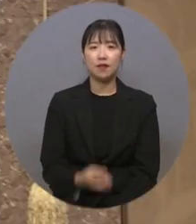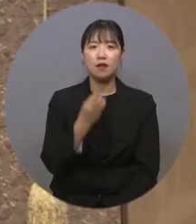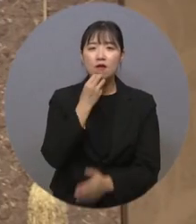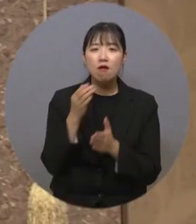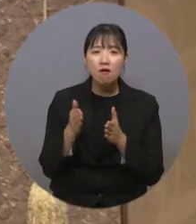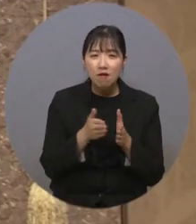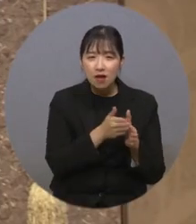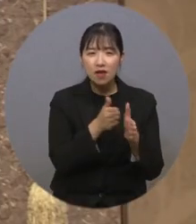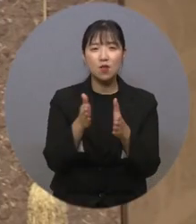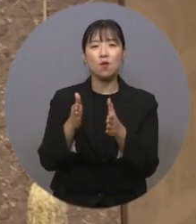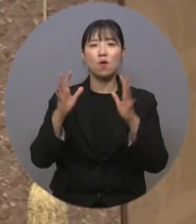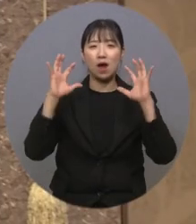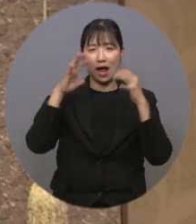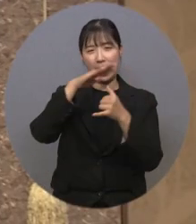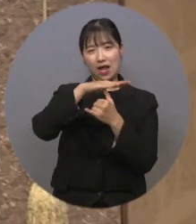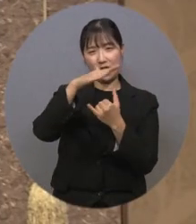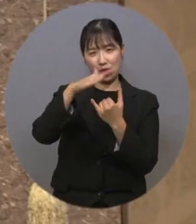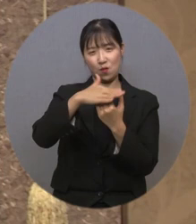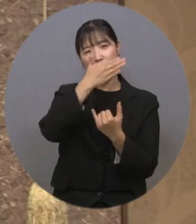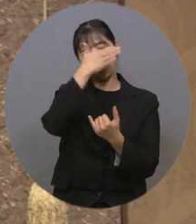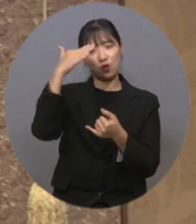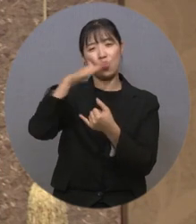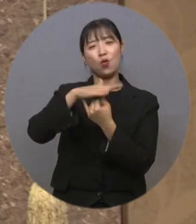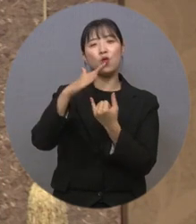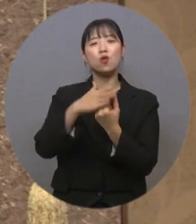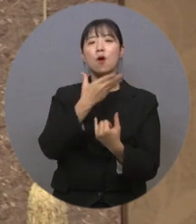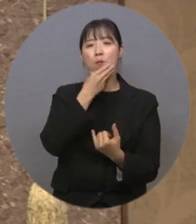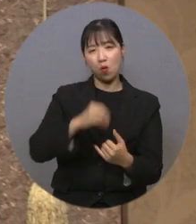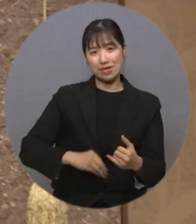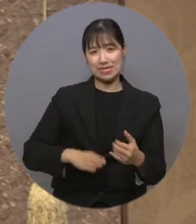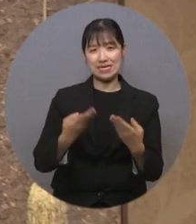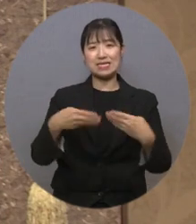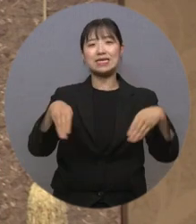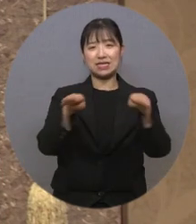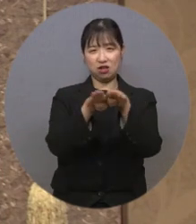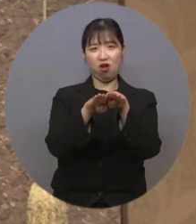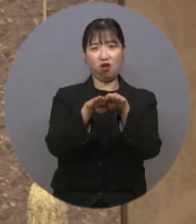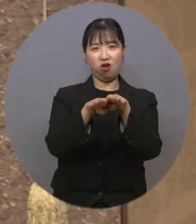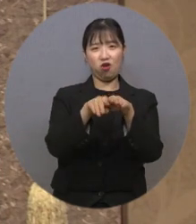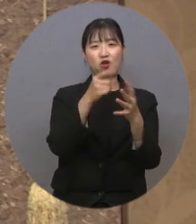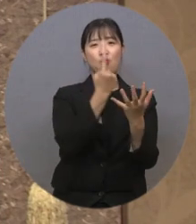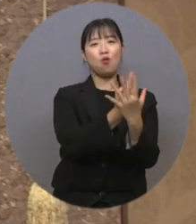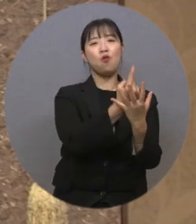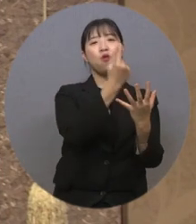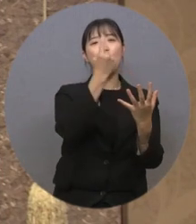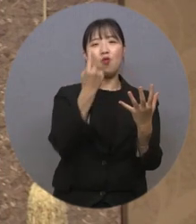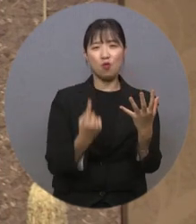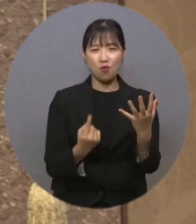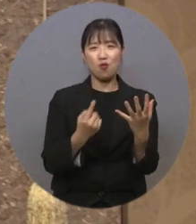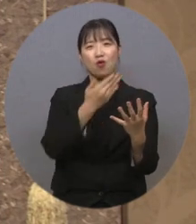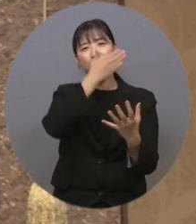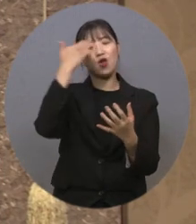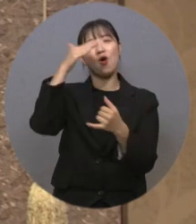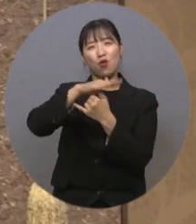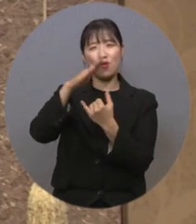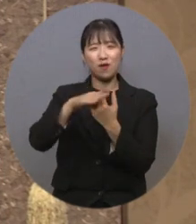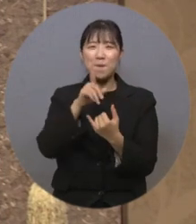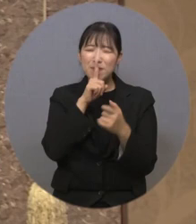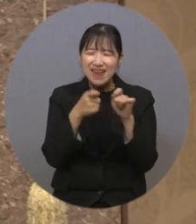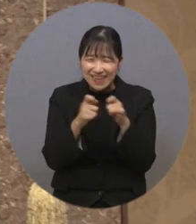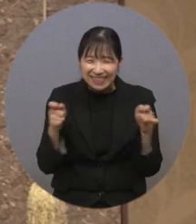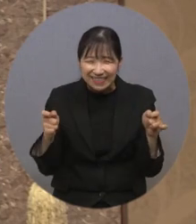경기도 아동 청소년 복지 시설 그 퇴소 청소년 예. 제가 말이 좀